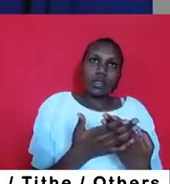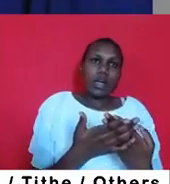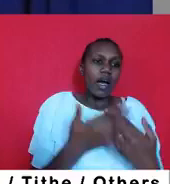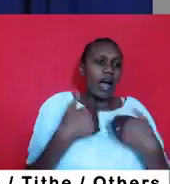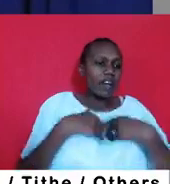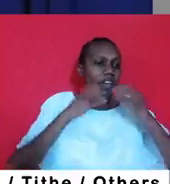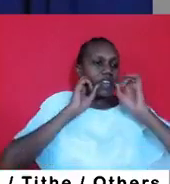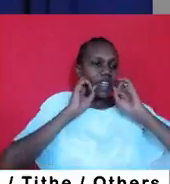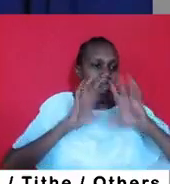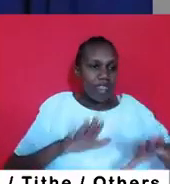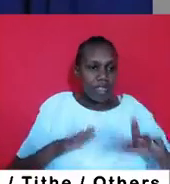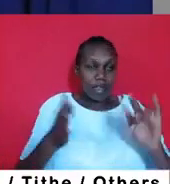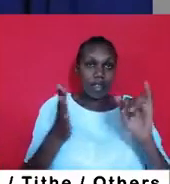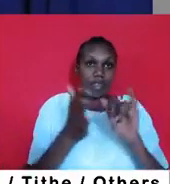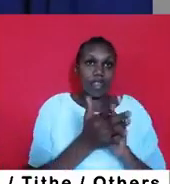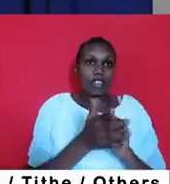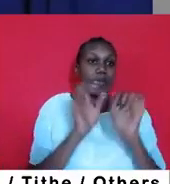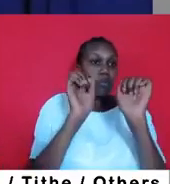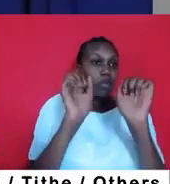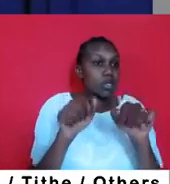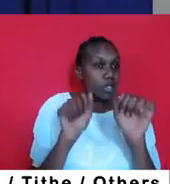Hakuna jambo ambalo